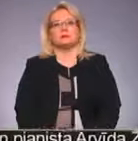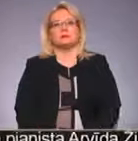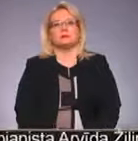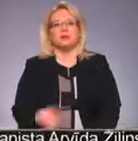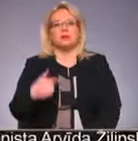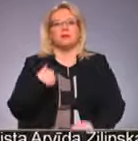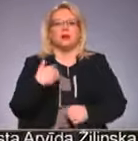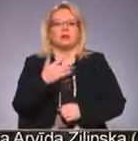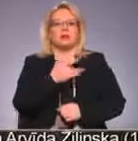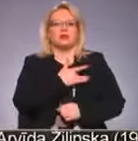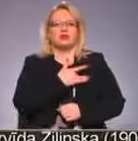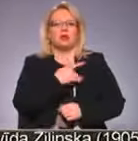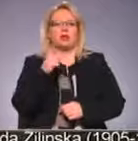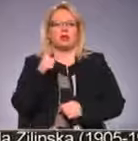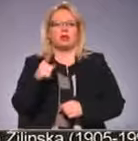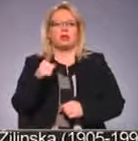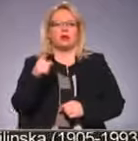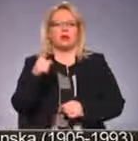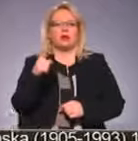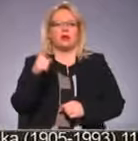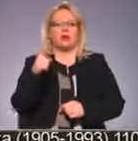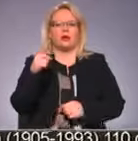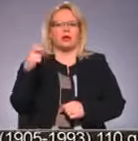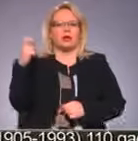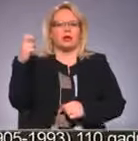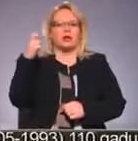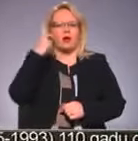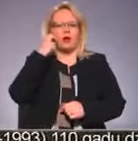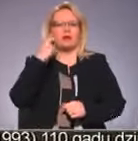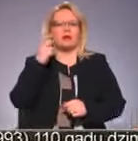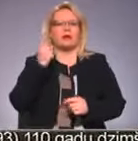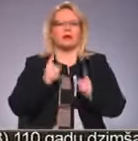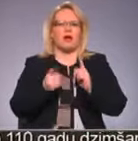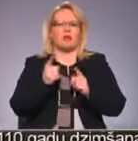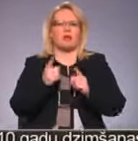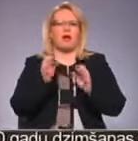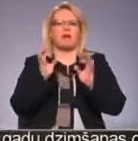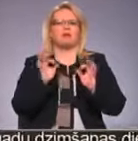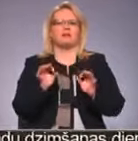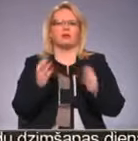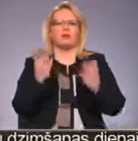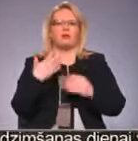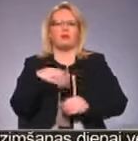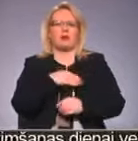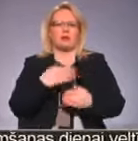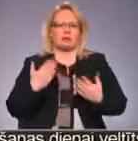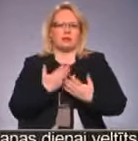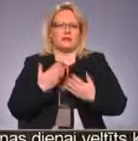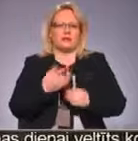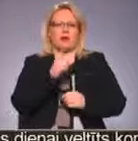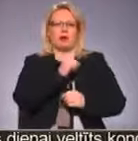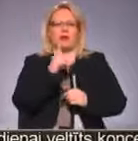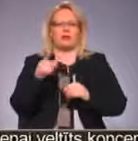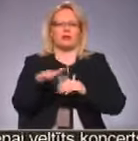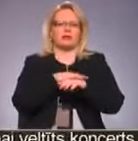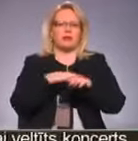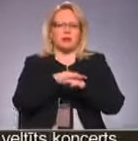Man šķiet, ka tur ir iekodēta šī īstenība, reālā īstenība, kurā mēs dzīvojam. Katra sabiedrība